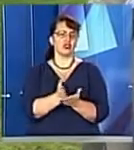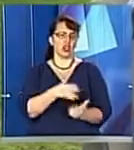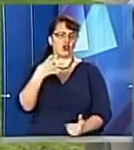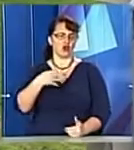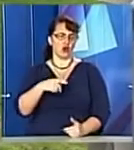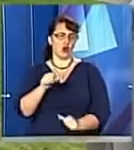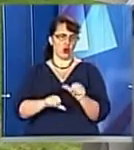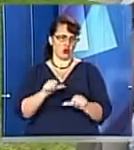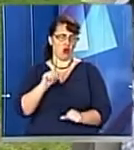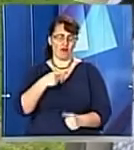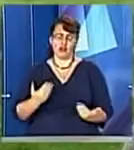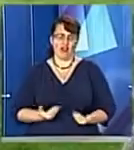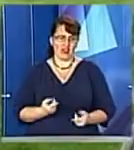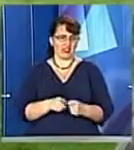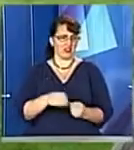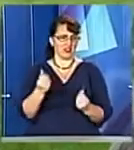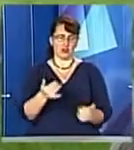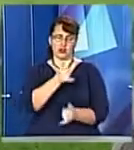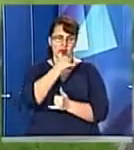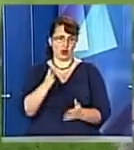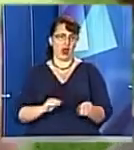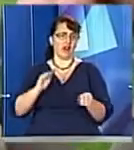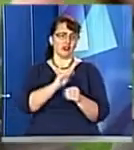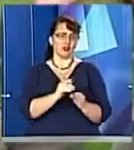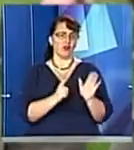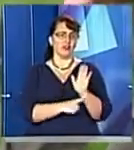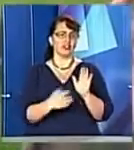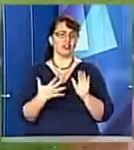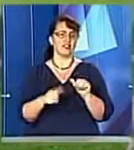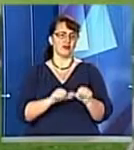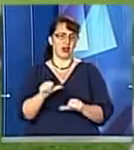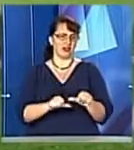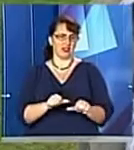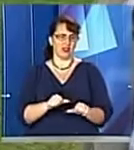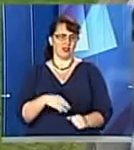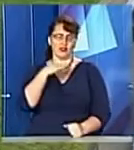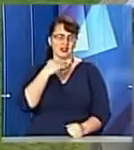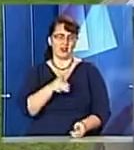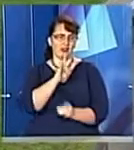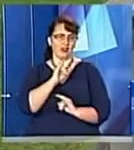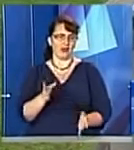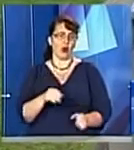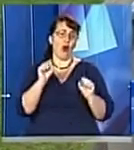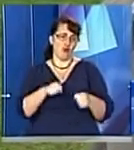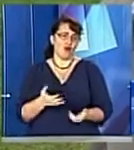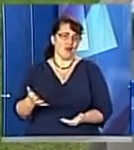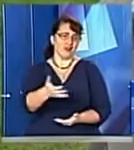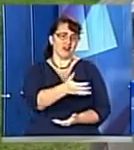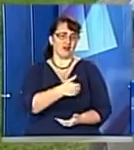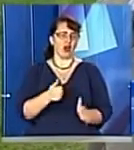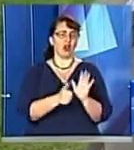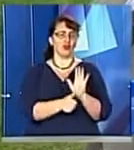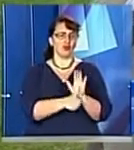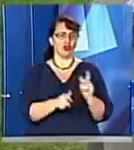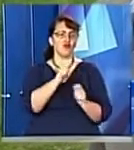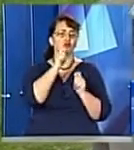що вижити на ці гроші неможливо, а додаткові 65 гривень не додадуть їй достатку. Ну, можна зібрати по 60 і подарувати